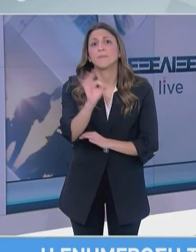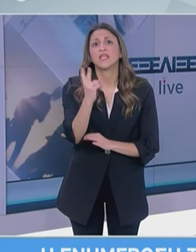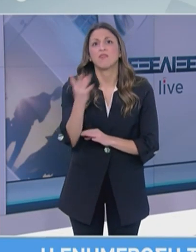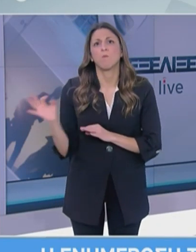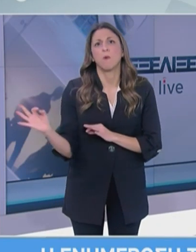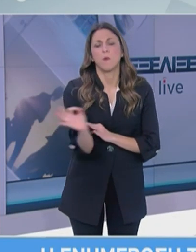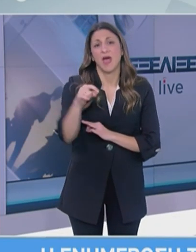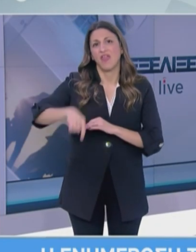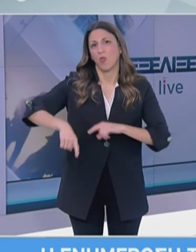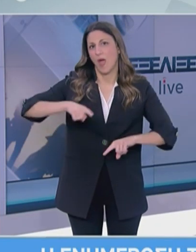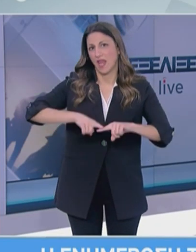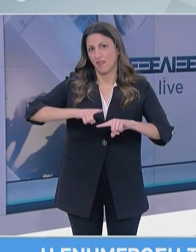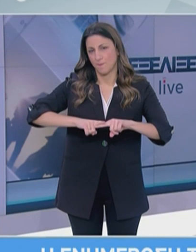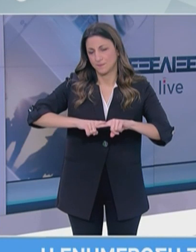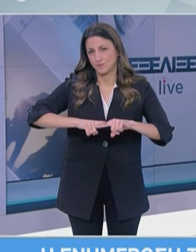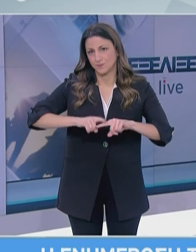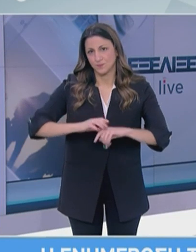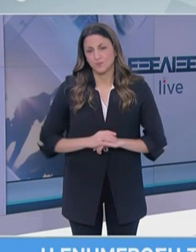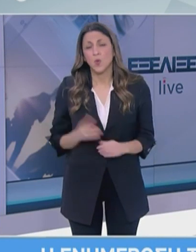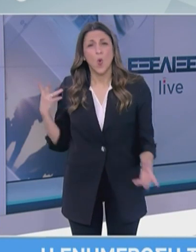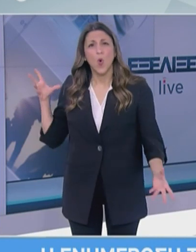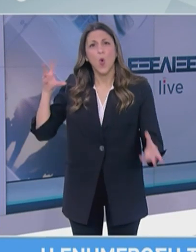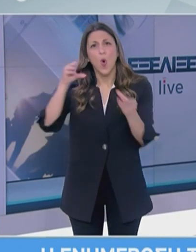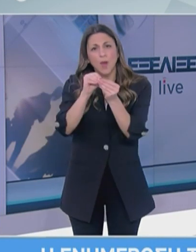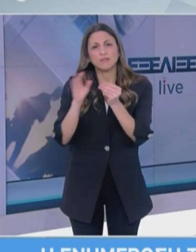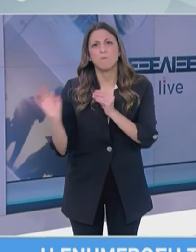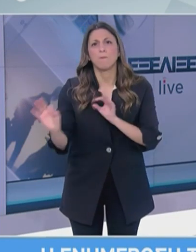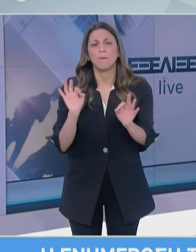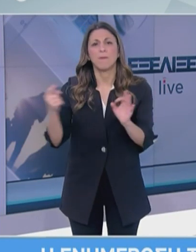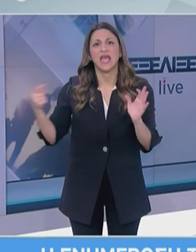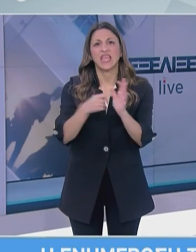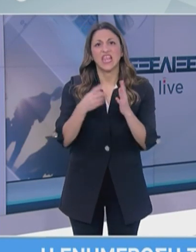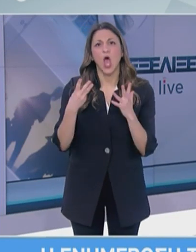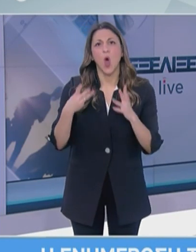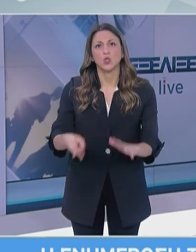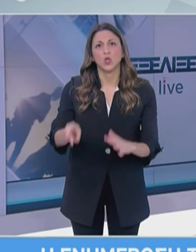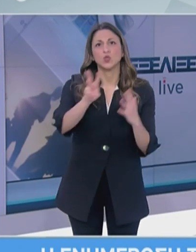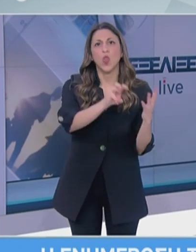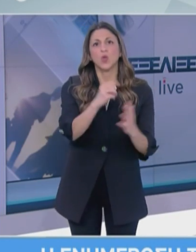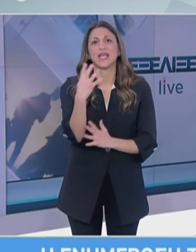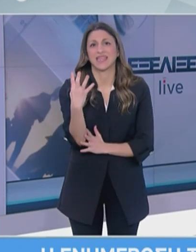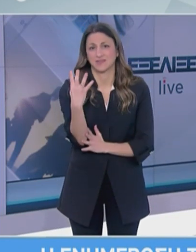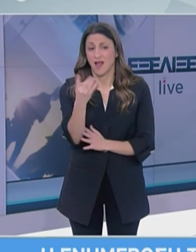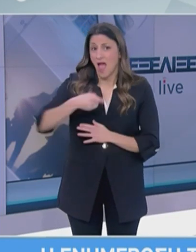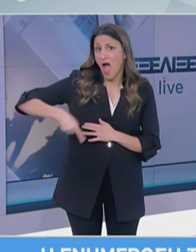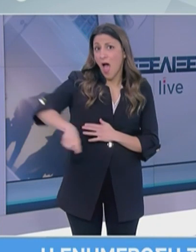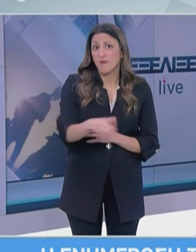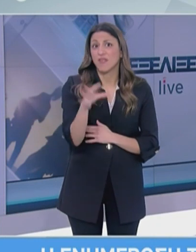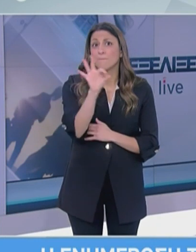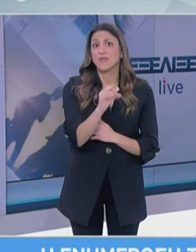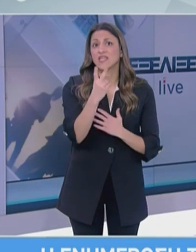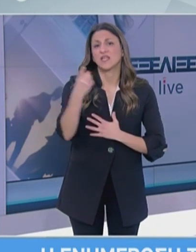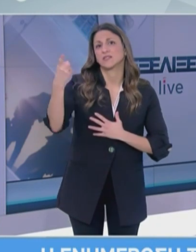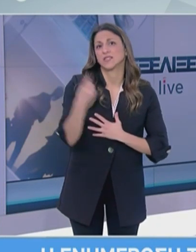του νέου ιού στη χώρα. Ο συνολικός αριθμός των κρουσμάτων είναι 1.884, εκ των οποίων το